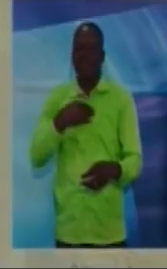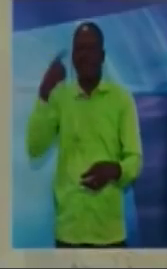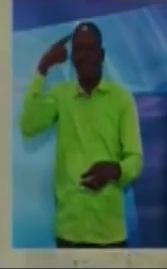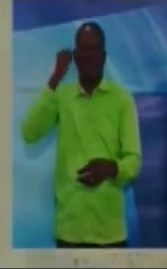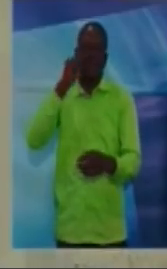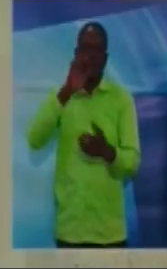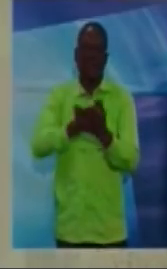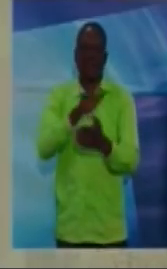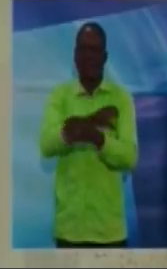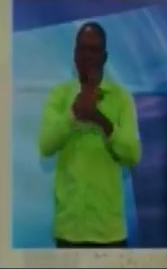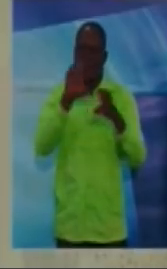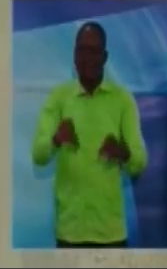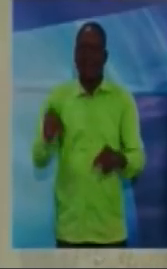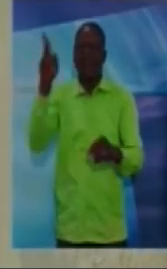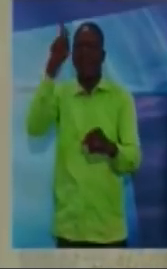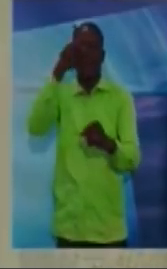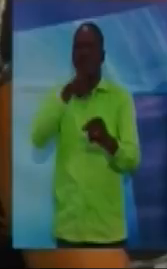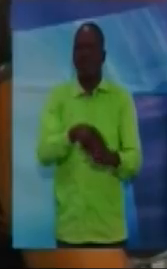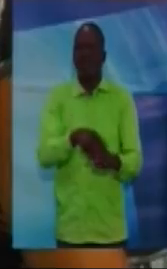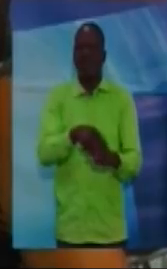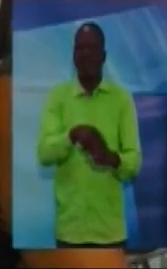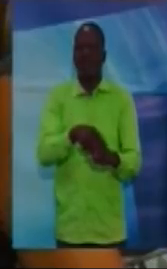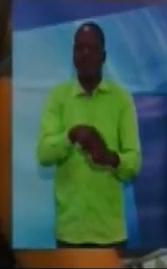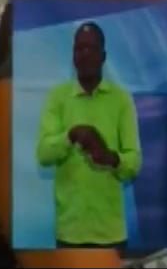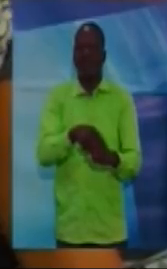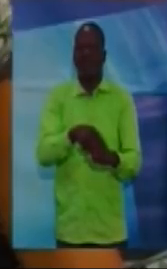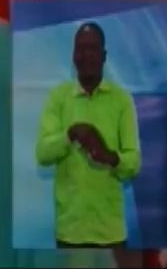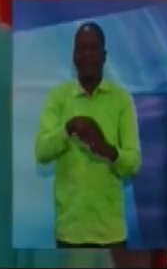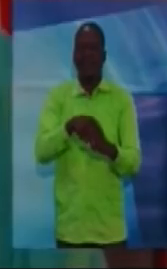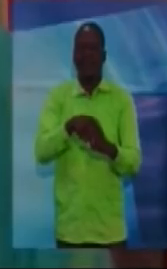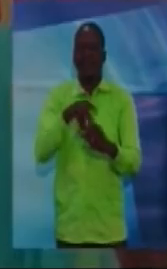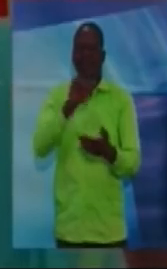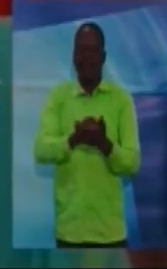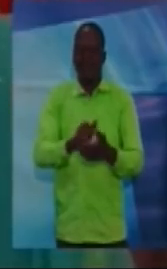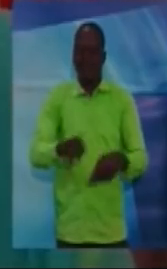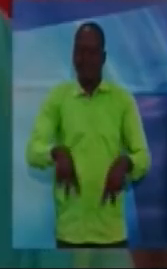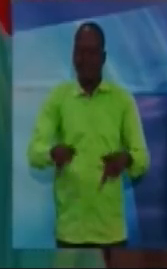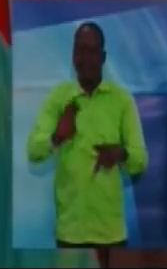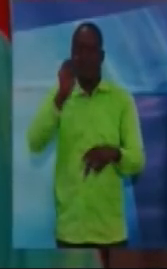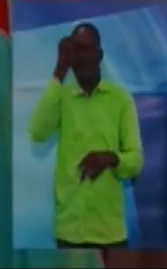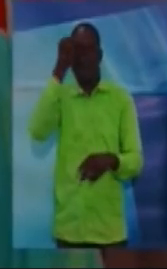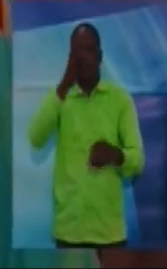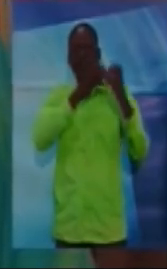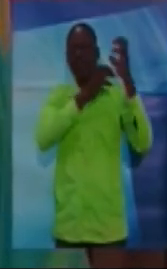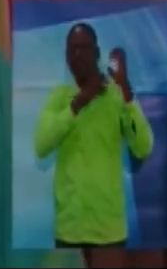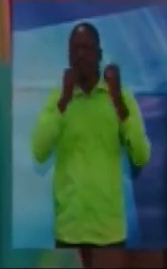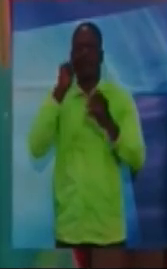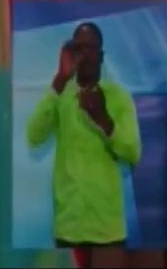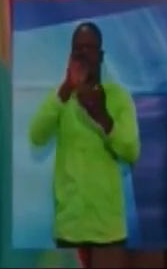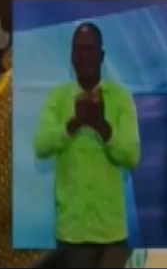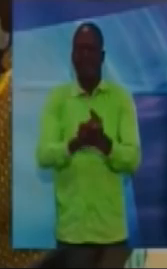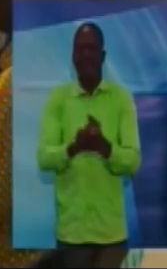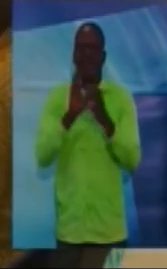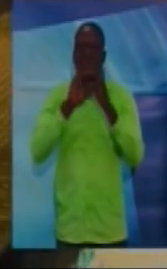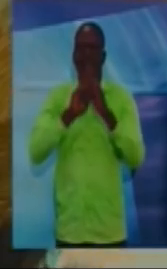entrepreneurs participent au développement du Burkina. C'est sur cette voie que le ministère en charge de la femme veut engager